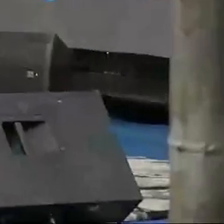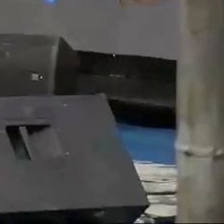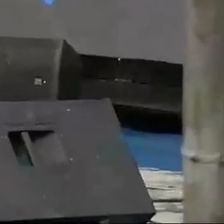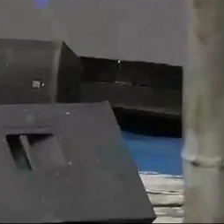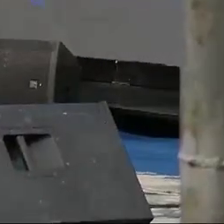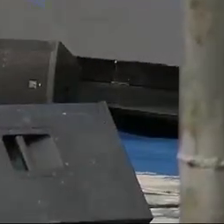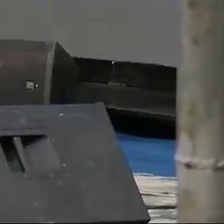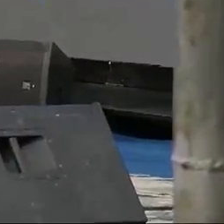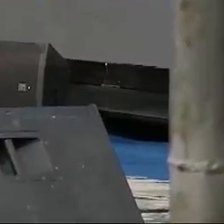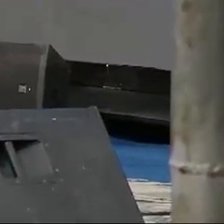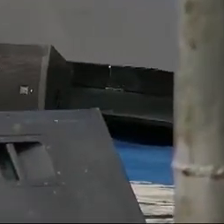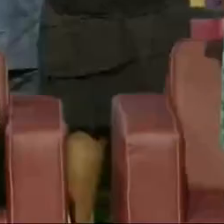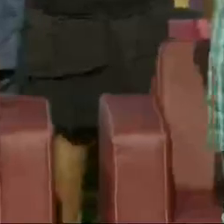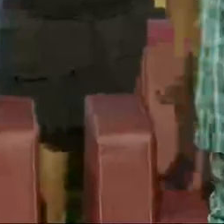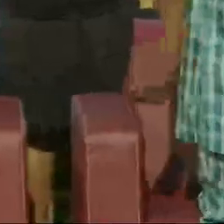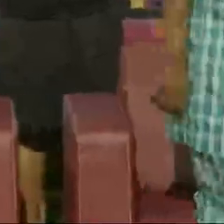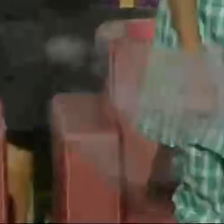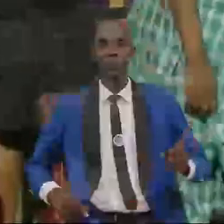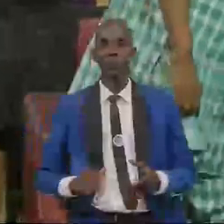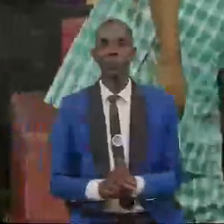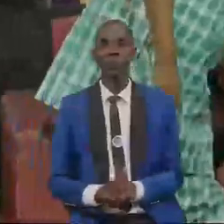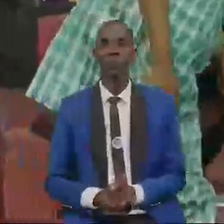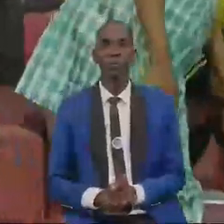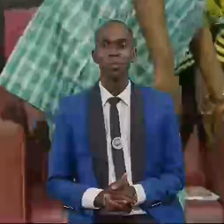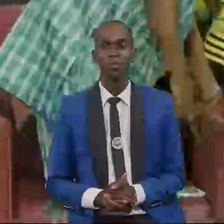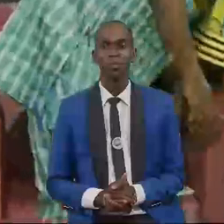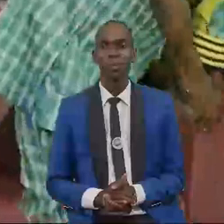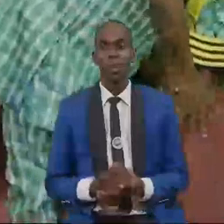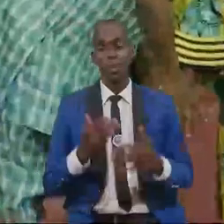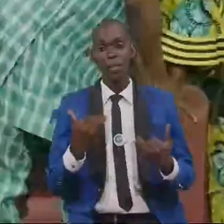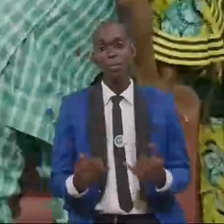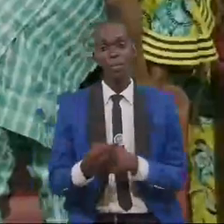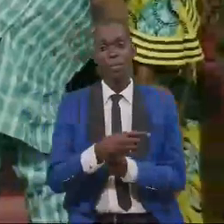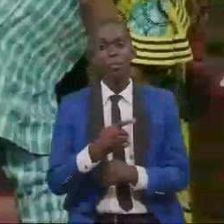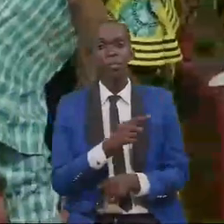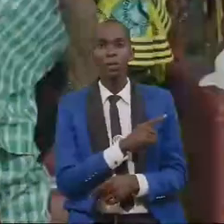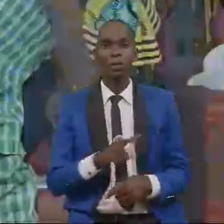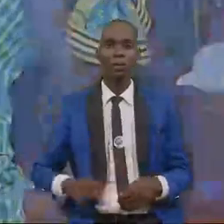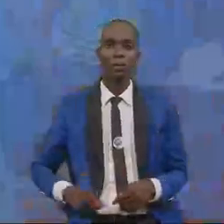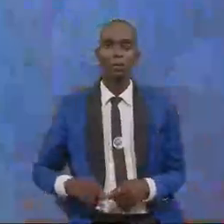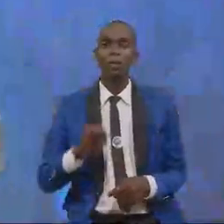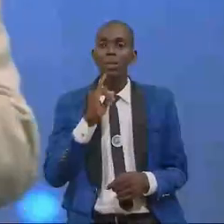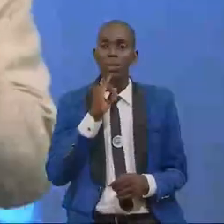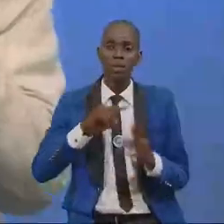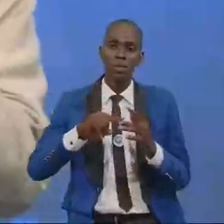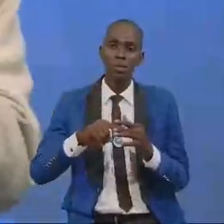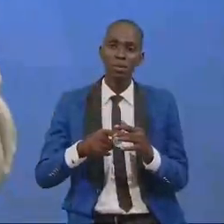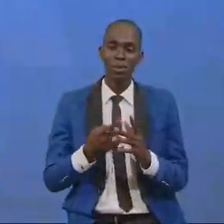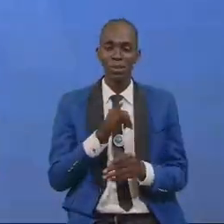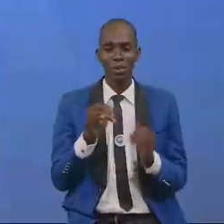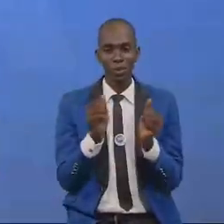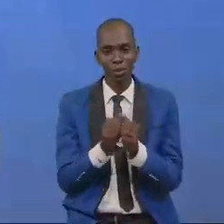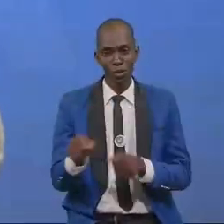gloire à Dieu aujourd'hui le Seigneur commence avec